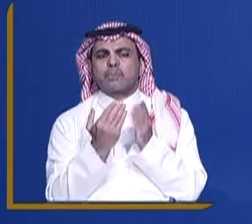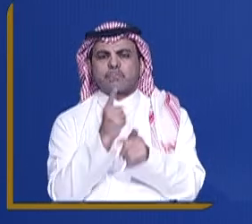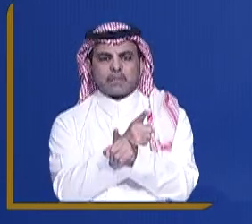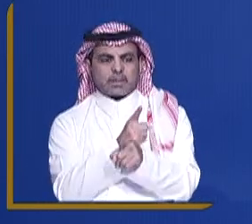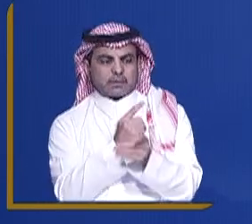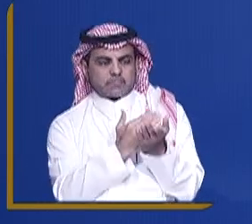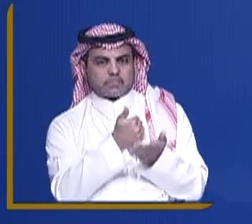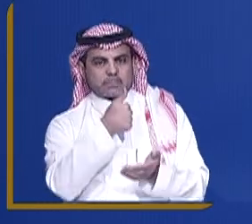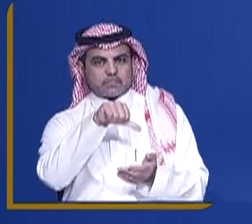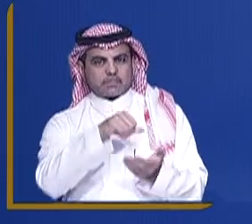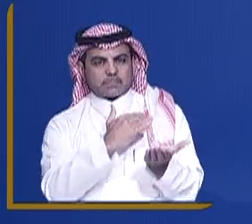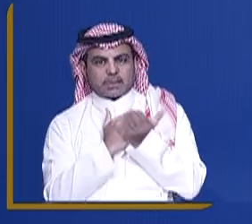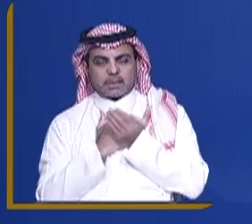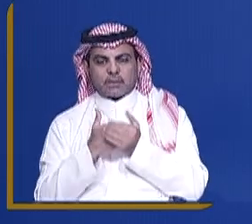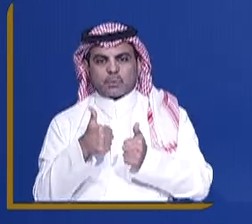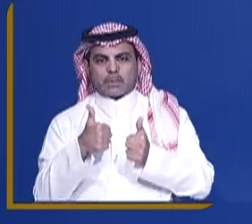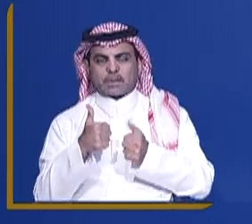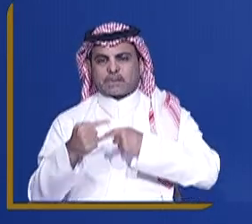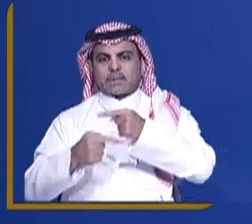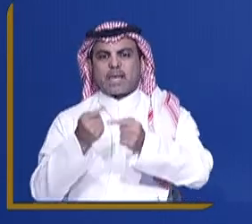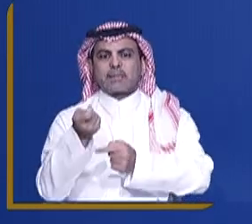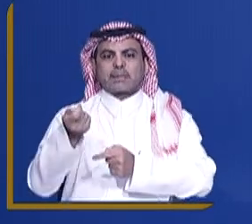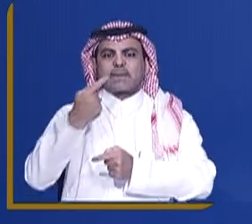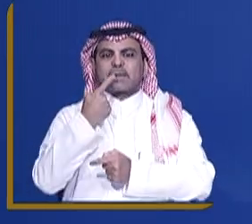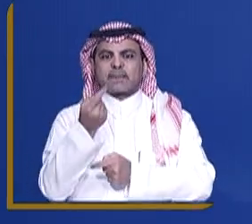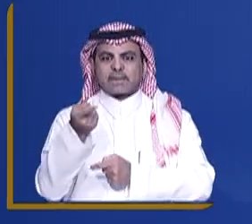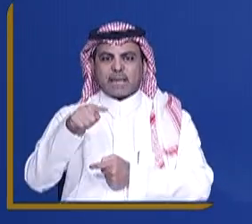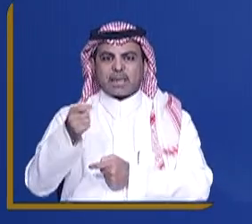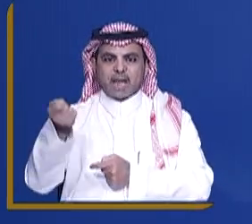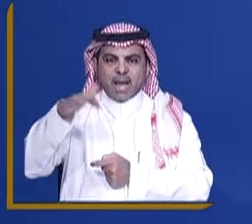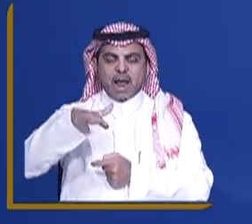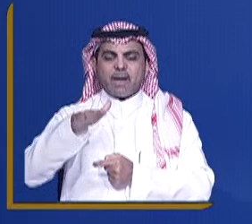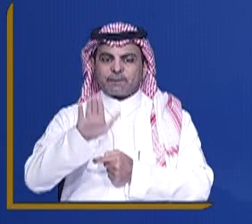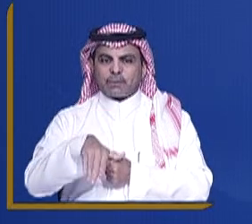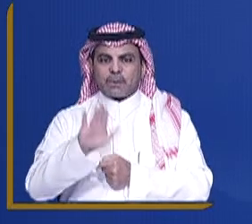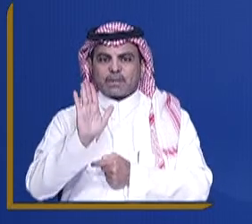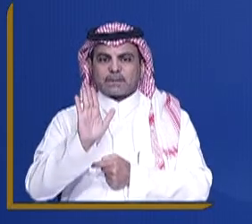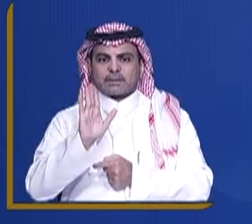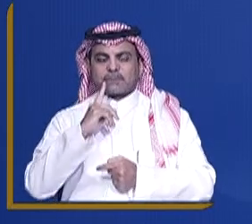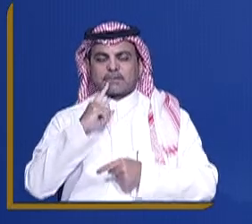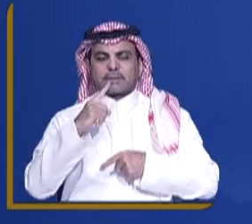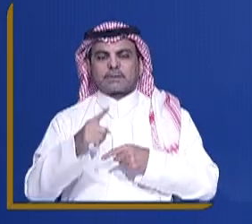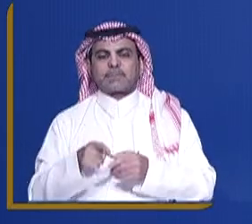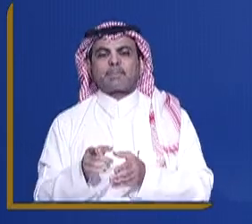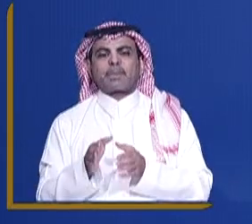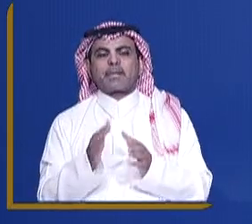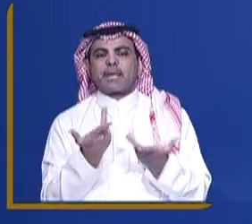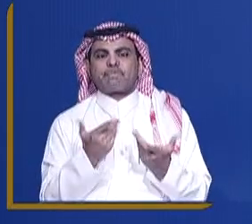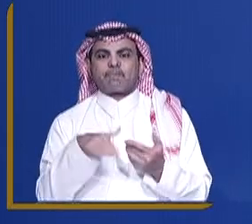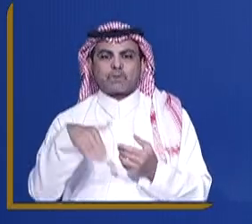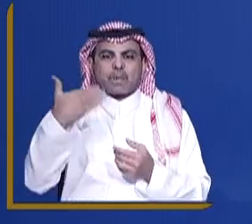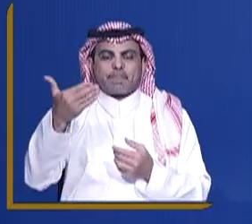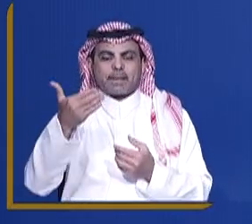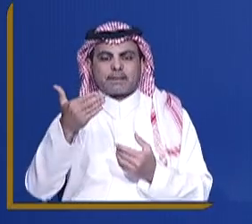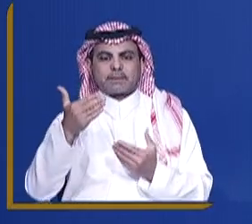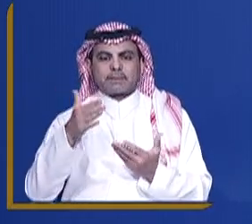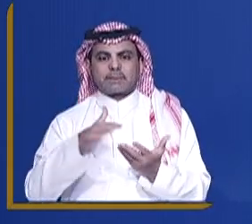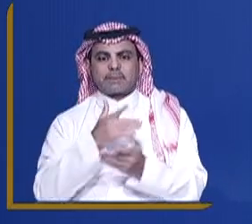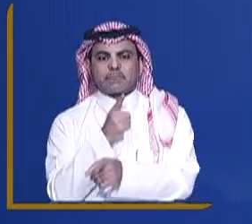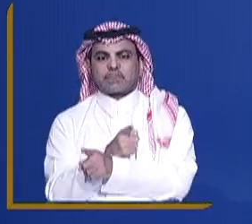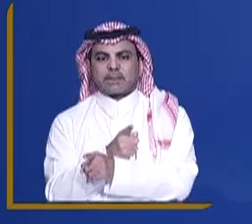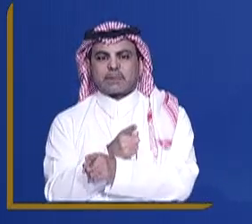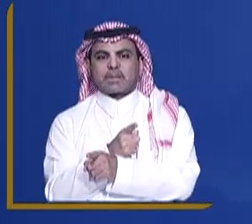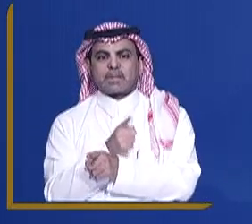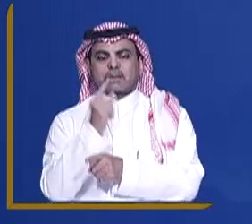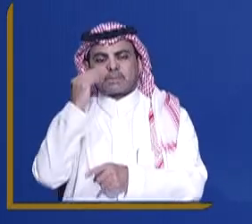هنالك يعني عمل مشترك وفريق مشترك، ومن ضمن هذه طبعا الدراسات ما هو تأثيره الحالي والمستقبلي على المعلم